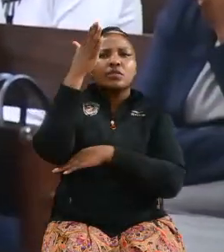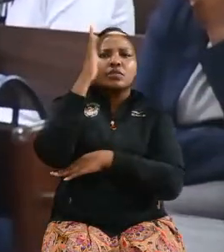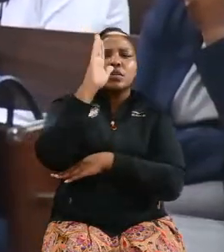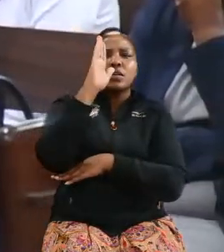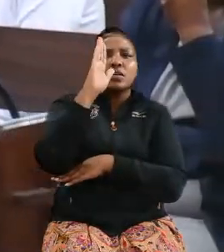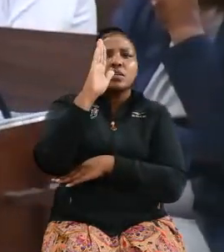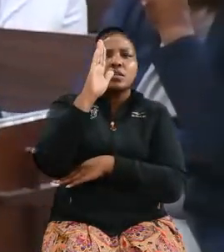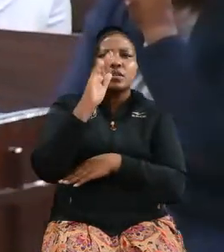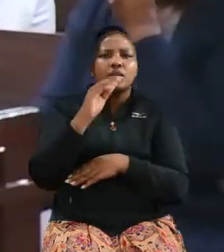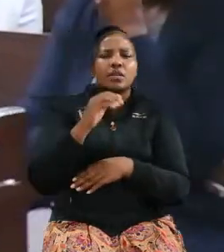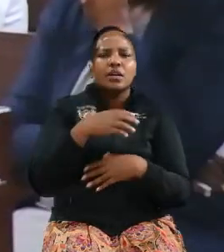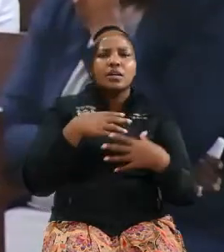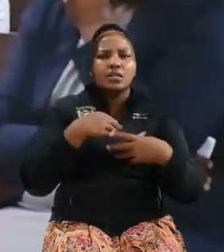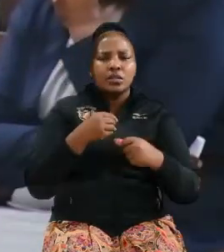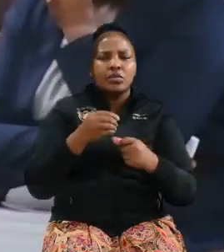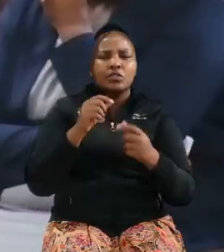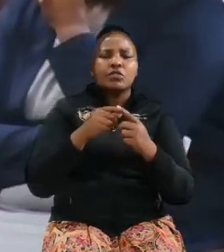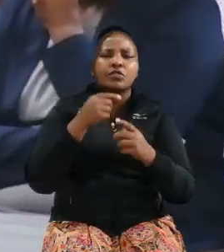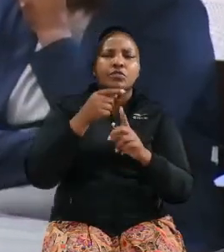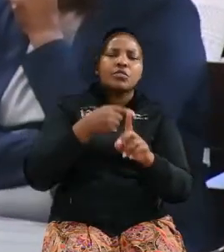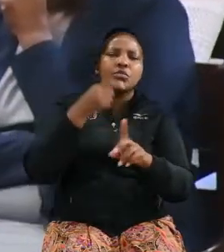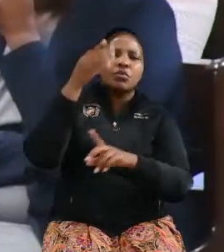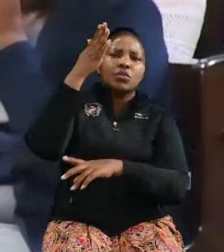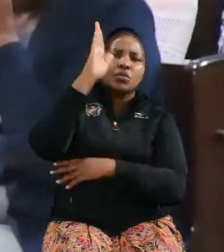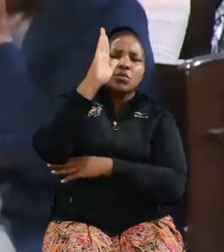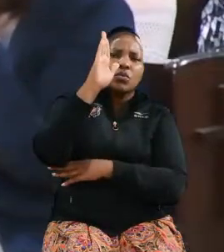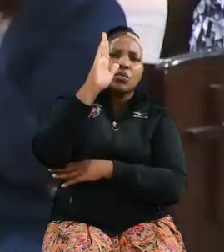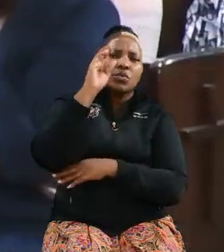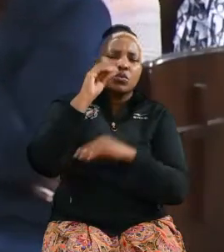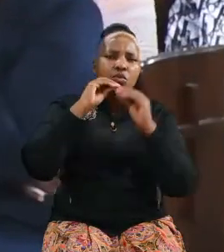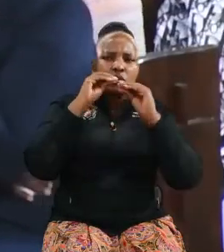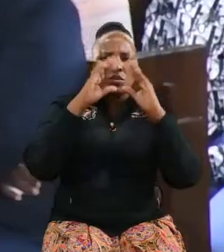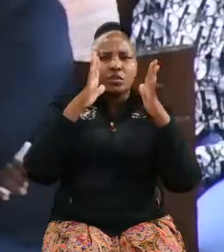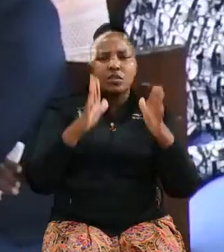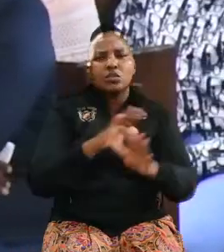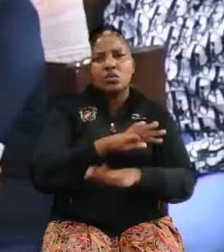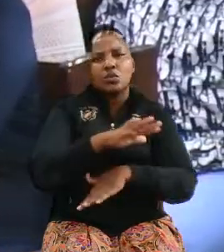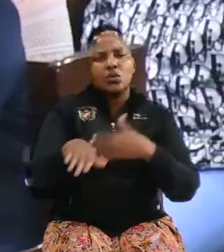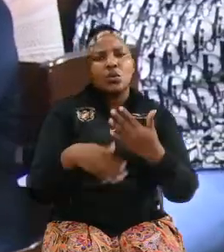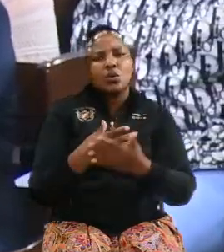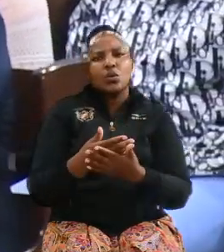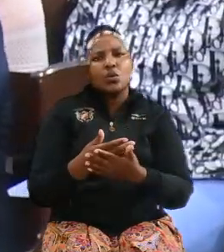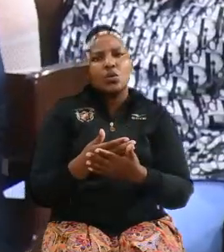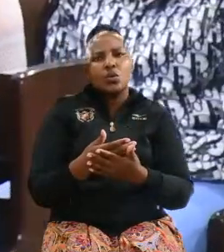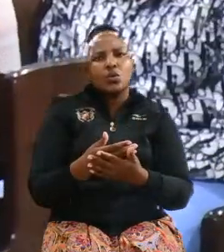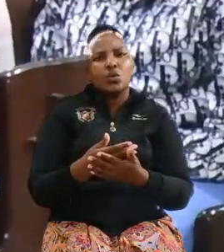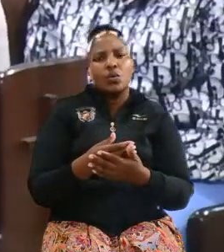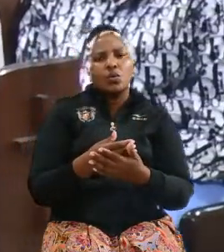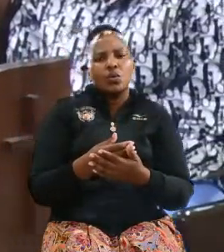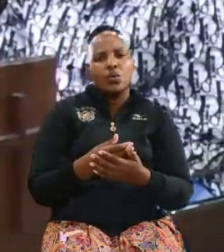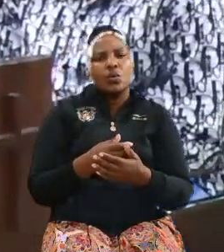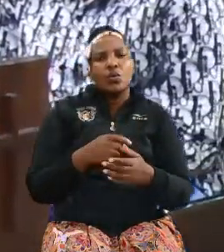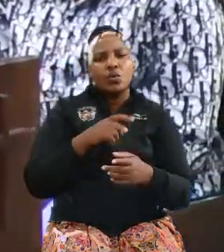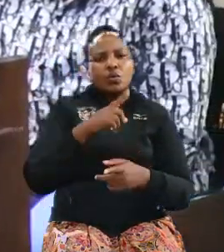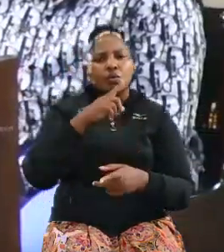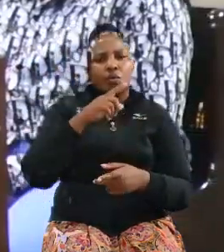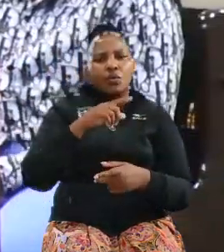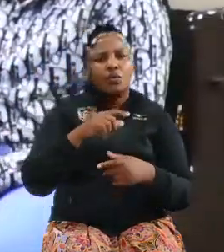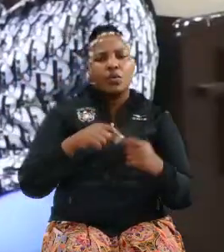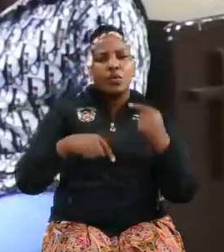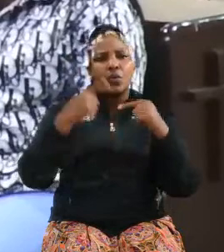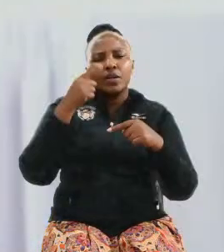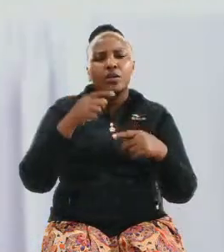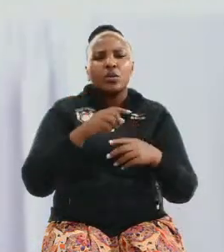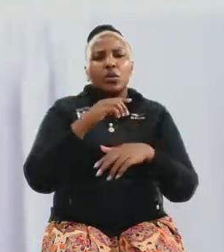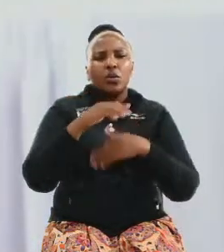wapee kibali chako Bwana, na kwa walimu wao mfalume wa ajabu, waweze kufanya vizuri kwa masomo yao mfalume wa